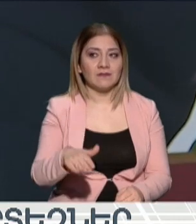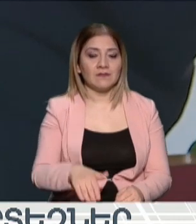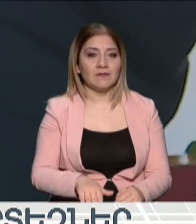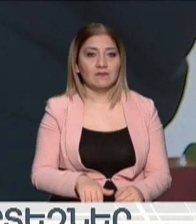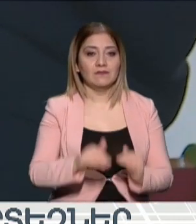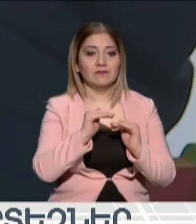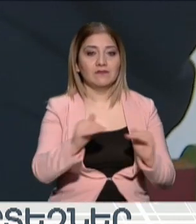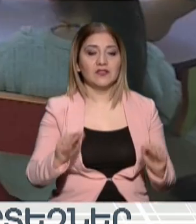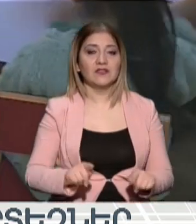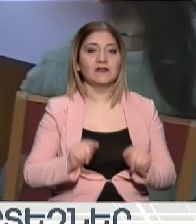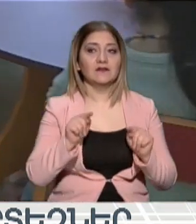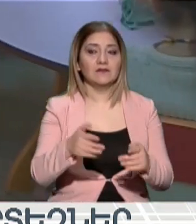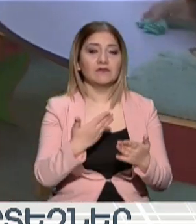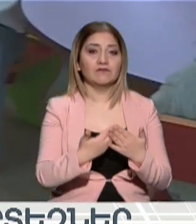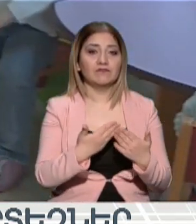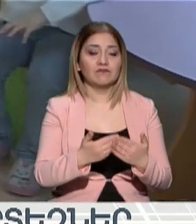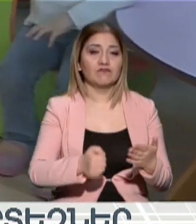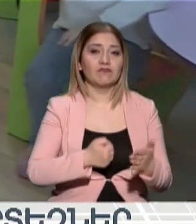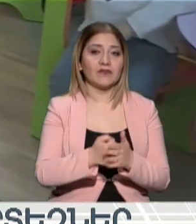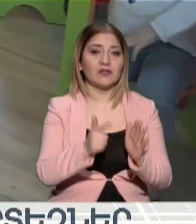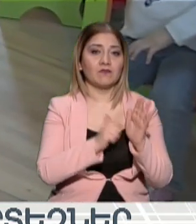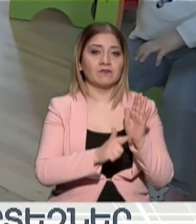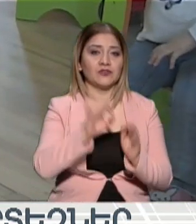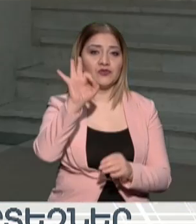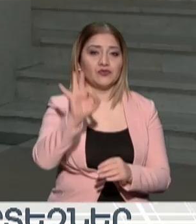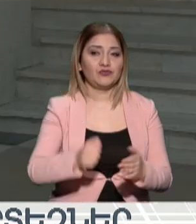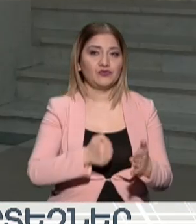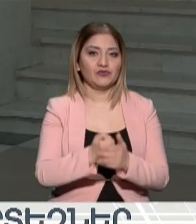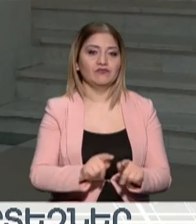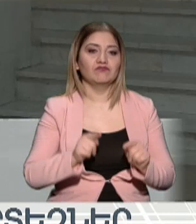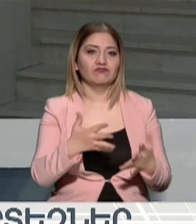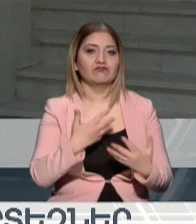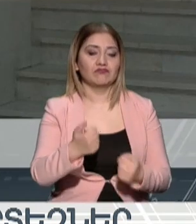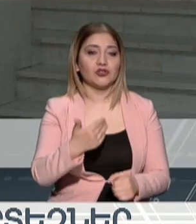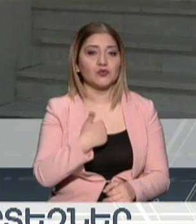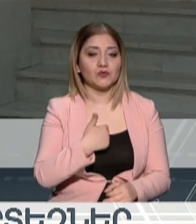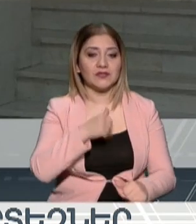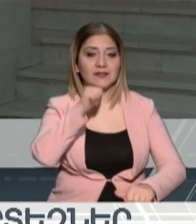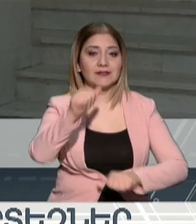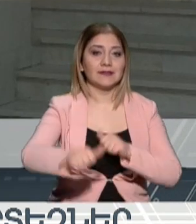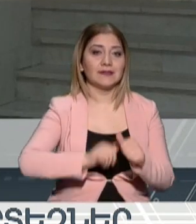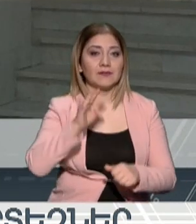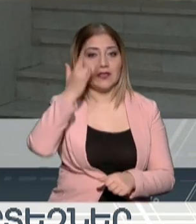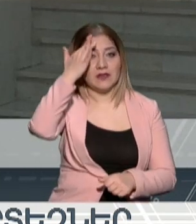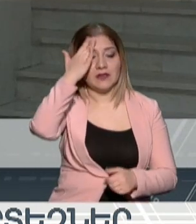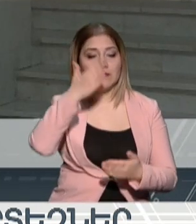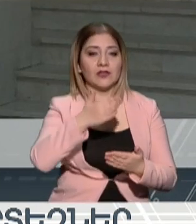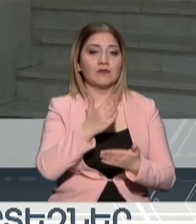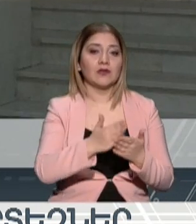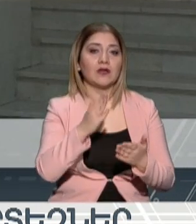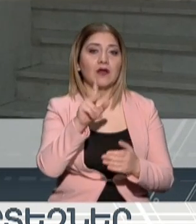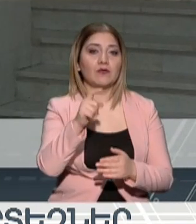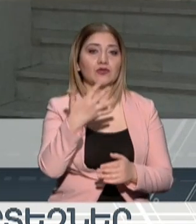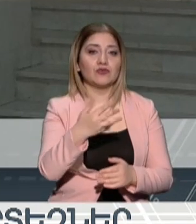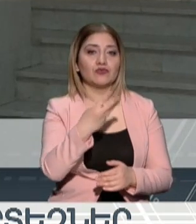հաստատություններում փոքրերի ընդգրկվածությունը հասցնել առնվազն 70%-ի։ Այս տարվա համար այդ նպատակով նախատեսված է շուրջ